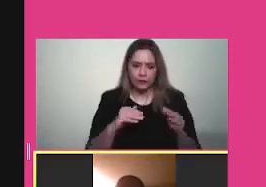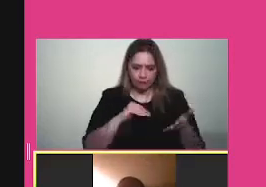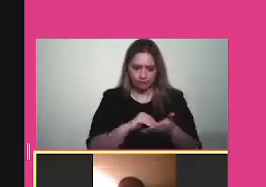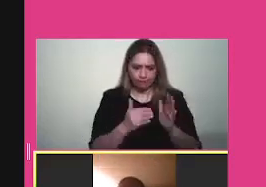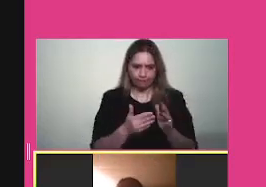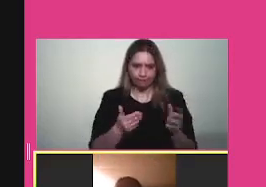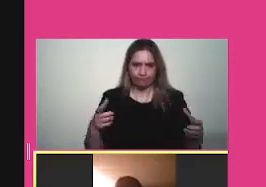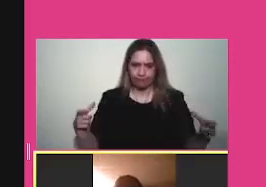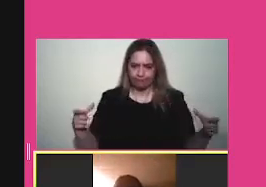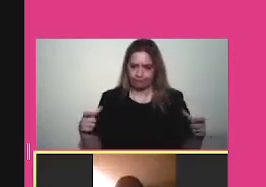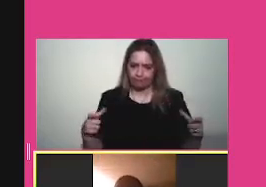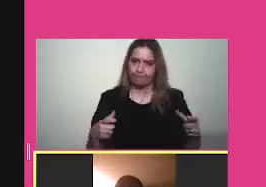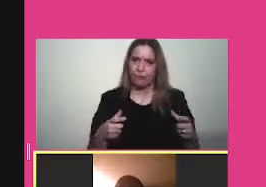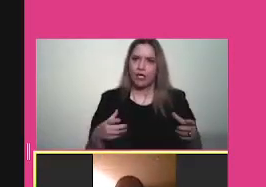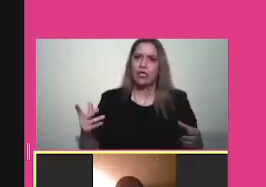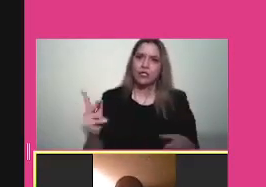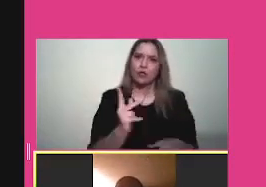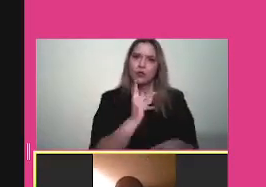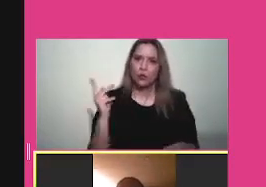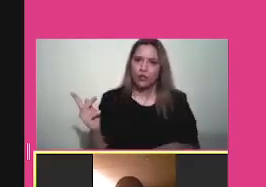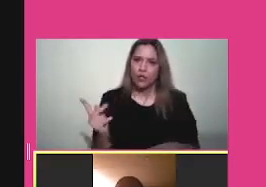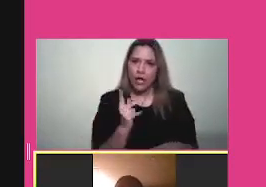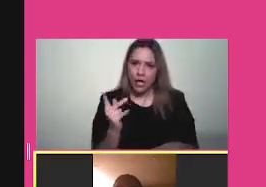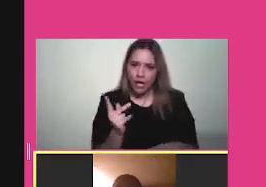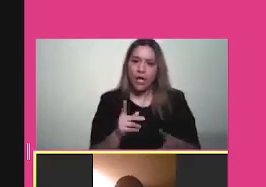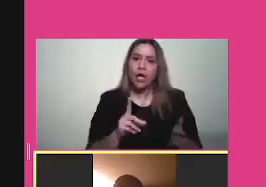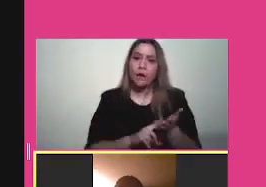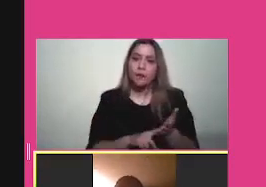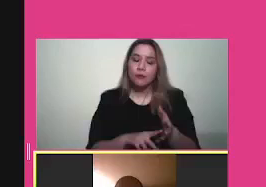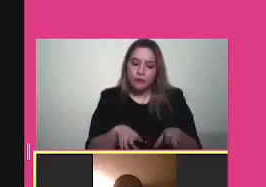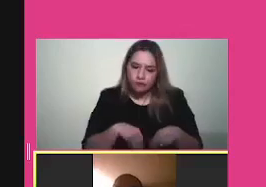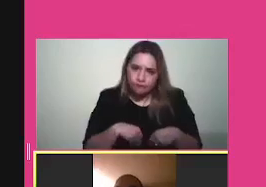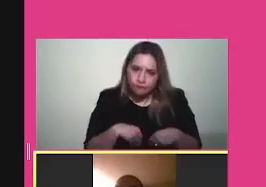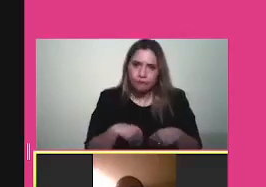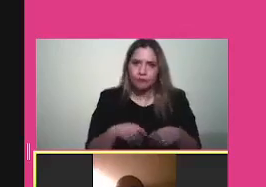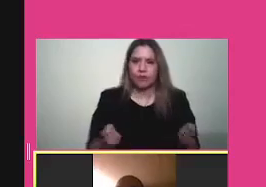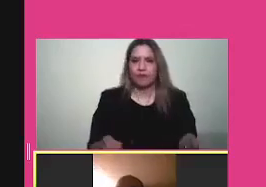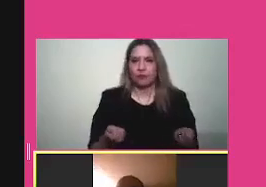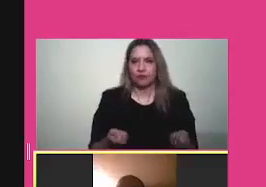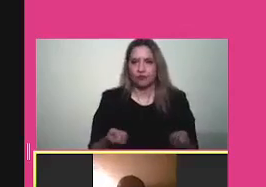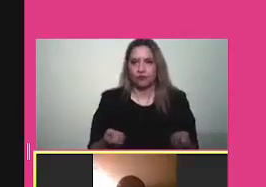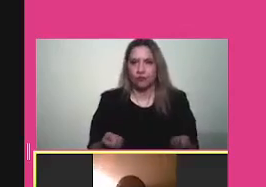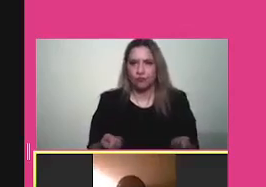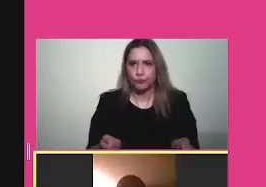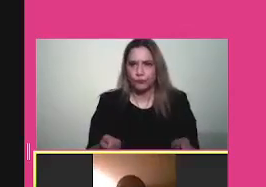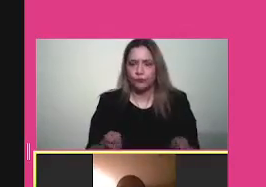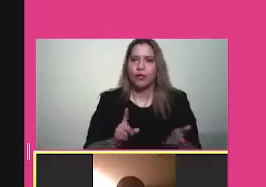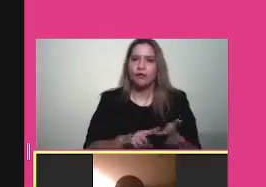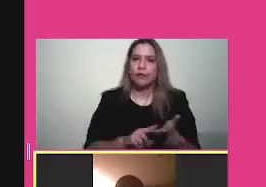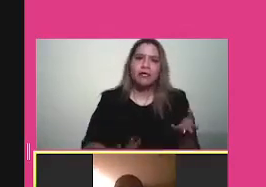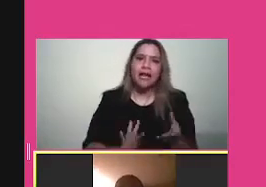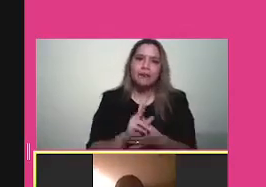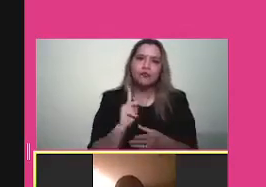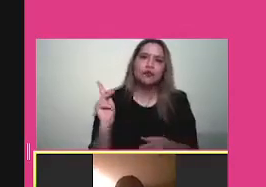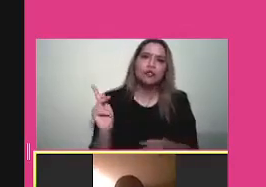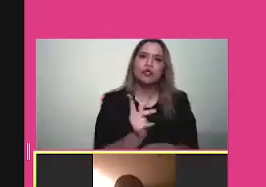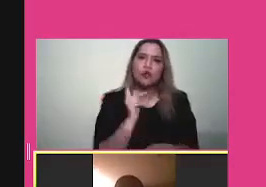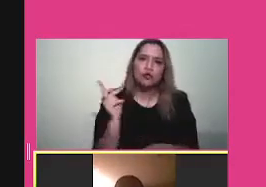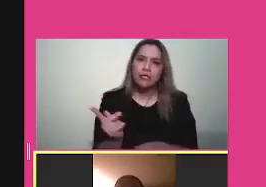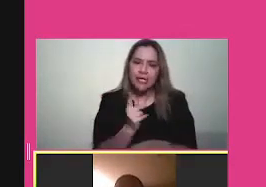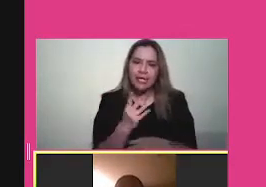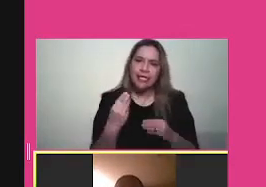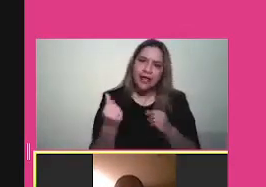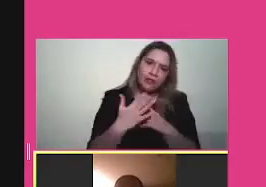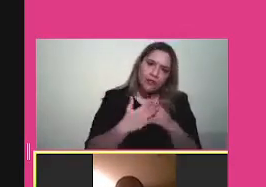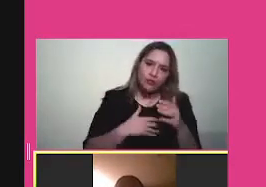πούμε, κοινωνικά, το οποίο θα πρέπει να εφαρμόσουν διάφορα πράγματα και να αναπτύξουν διάφορες κοινωνικές δεξιότητες,